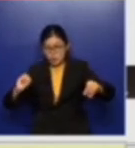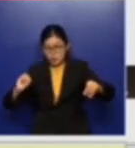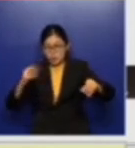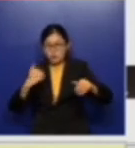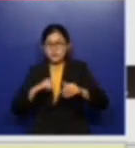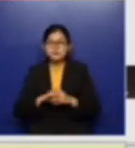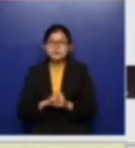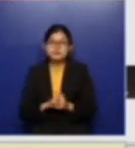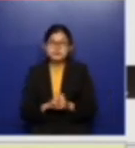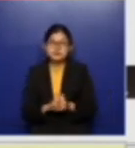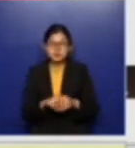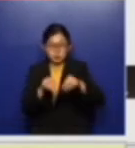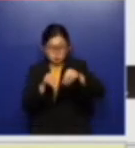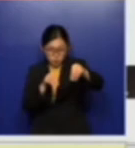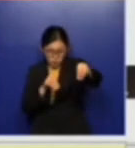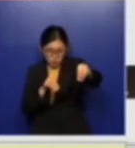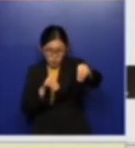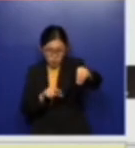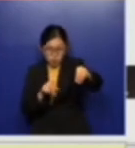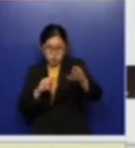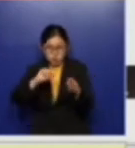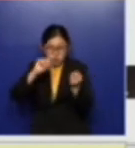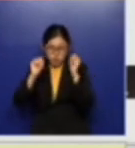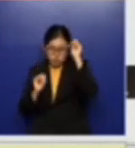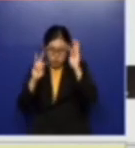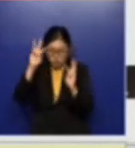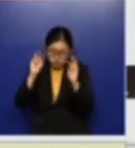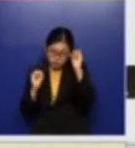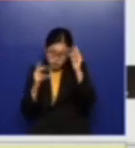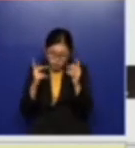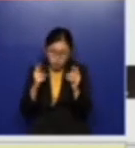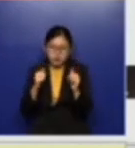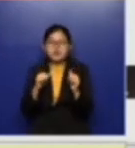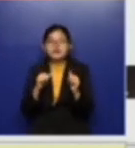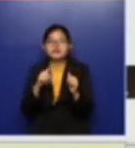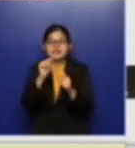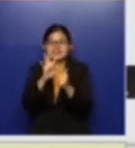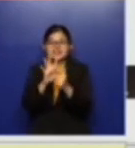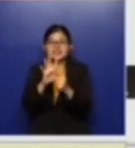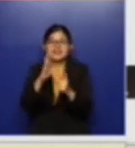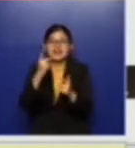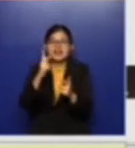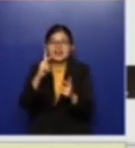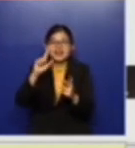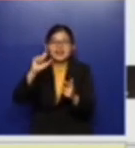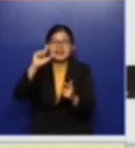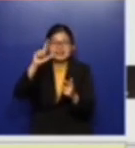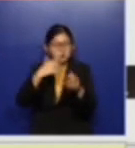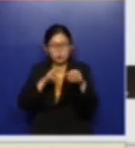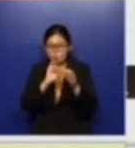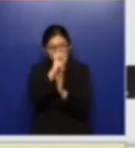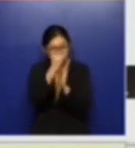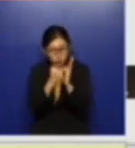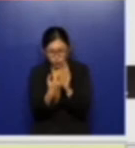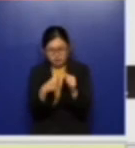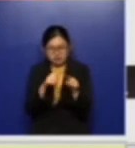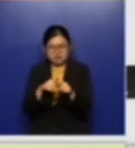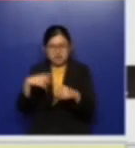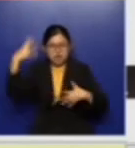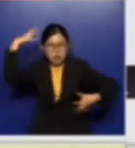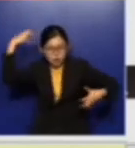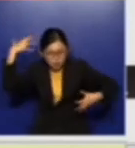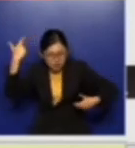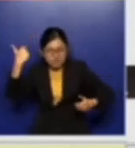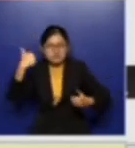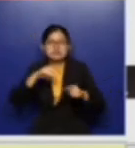134กิโลนี่ผ่านทั้งนครสวรรค์ตาคีทานทั้งหลายจังหวัดลพบุรีกว่าจะไปถึงท่